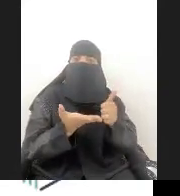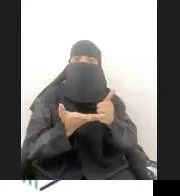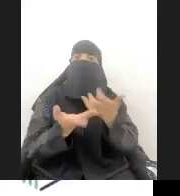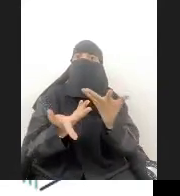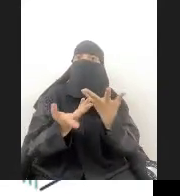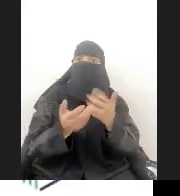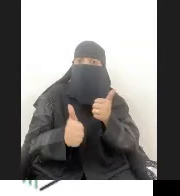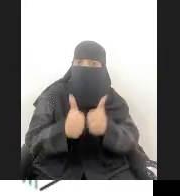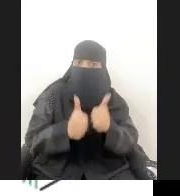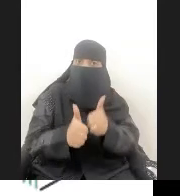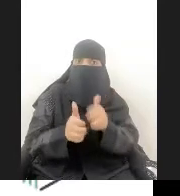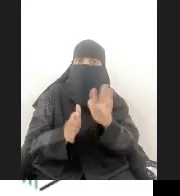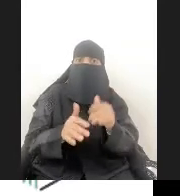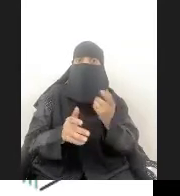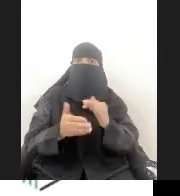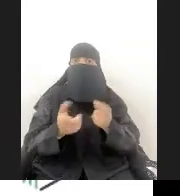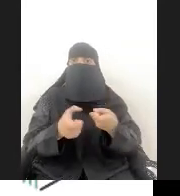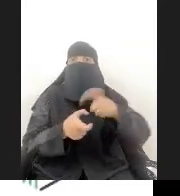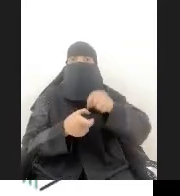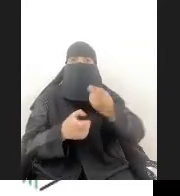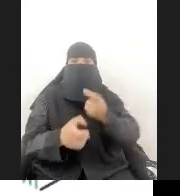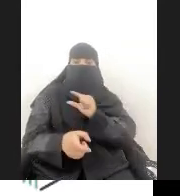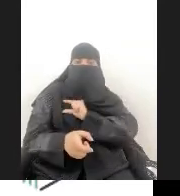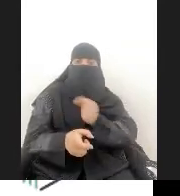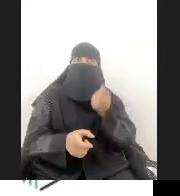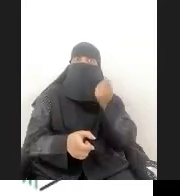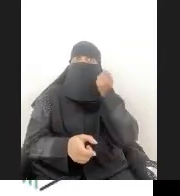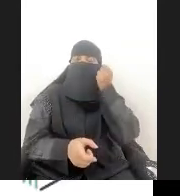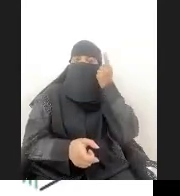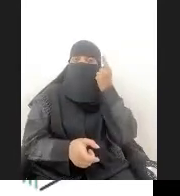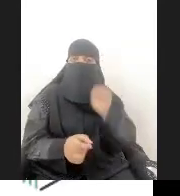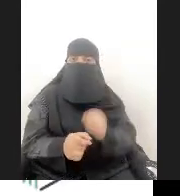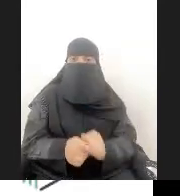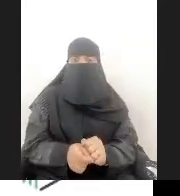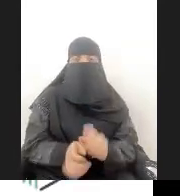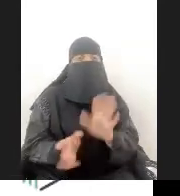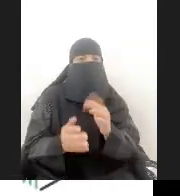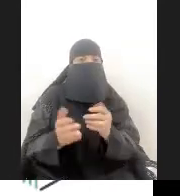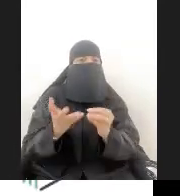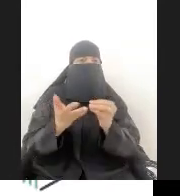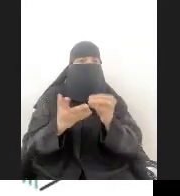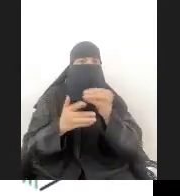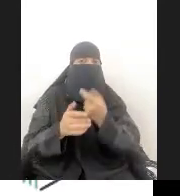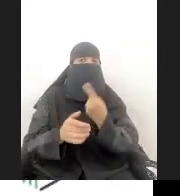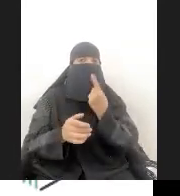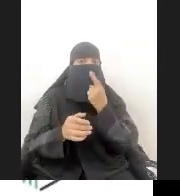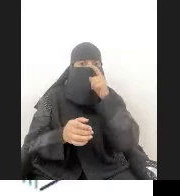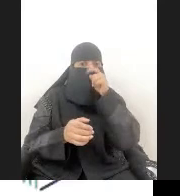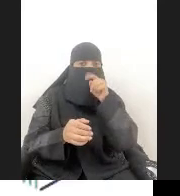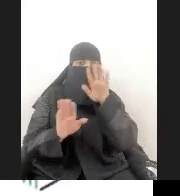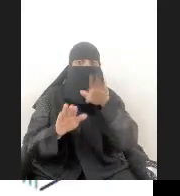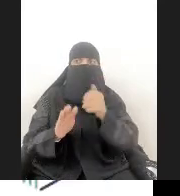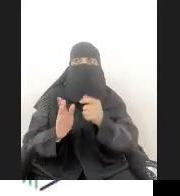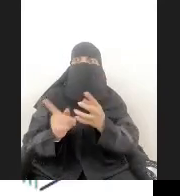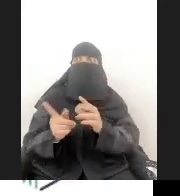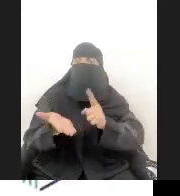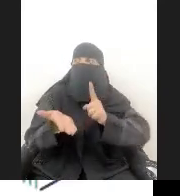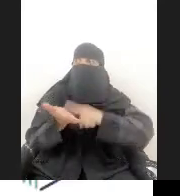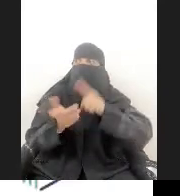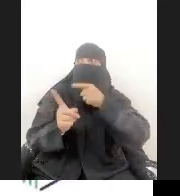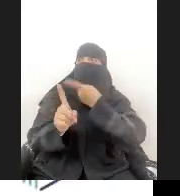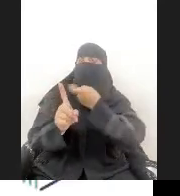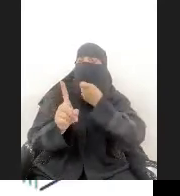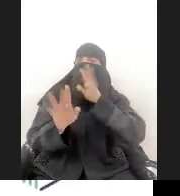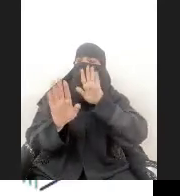التحليل، التركيب، الإبداع وهكذا. ما هو المستوى المقبول الذي من خلاله نتأكد بأن الطالب حقق فهما كافيا لذلك